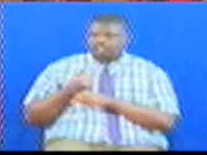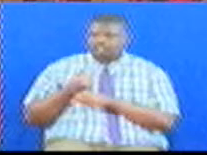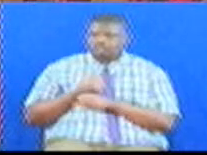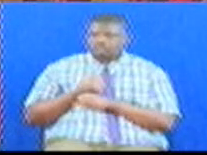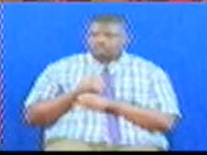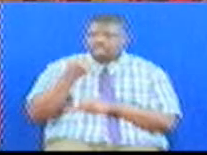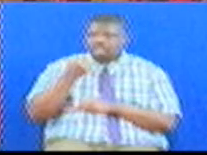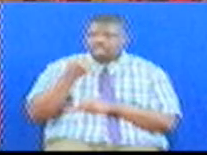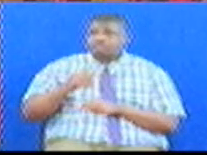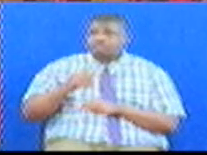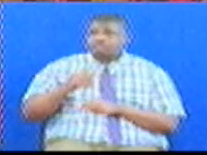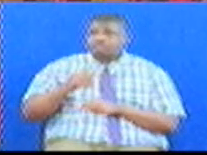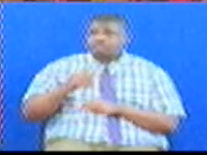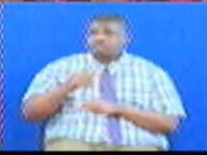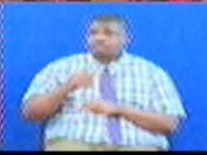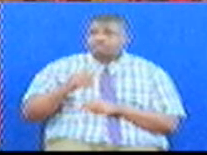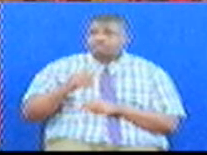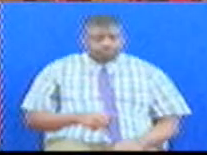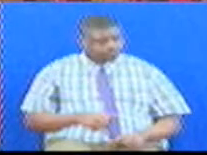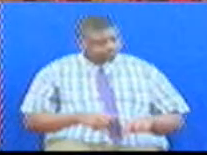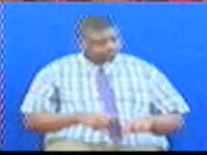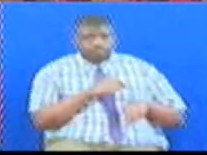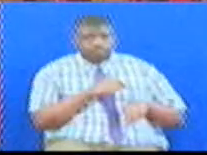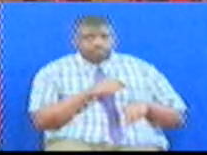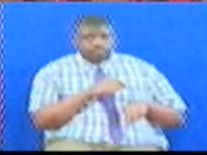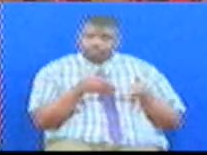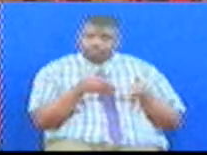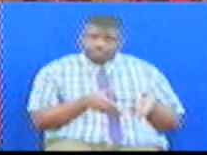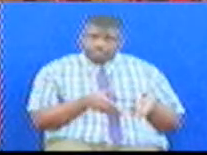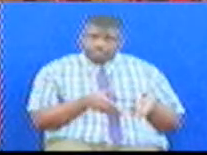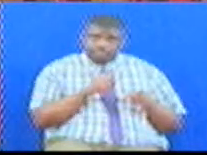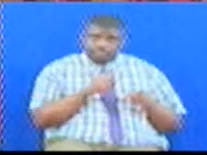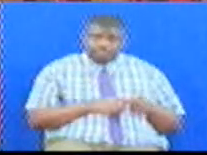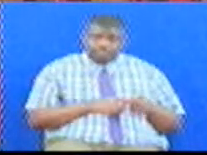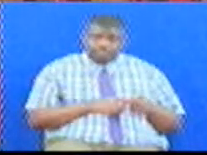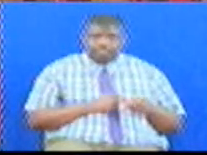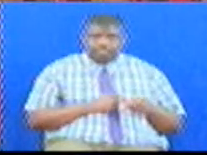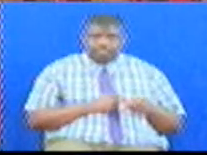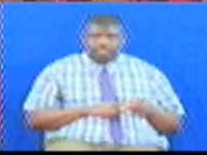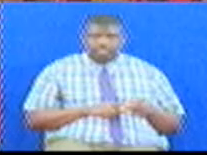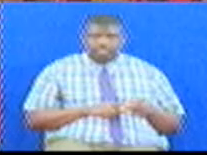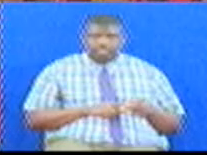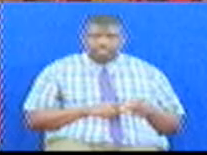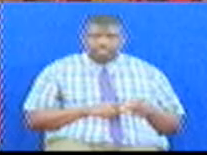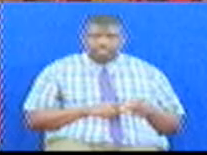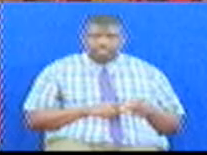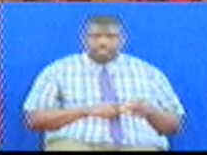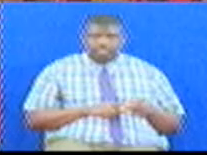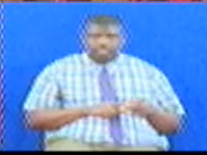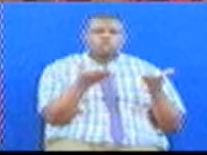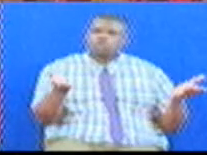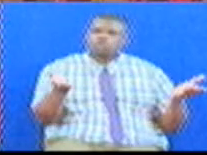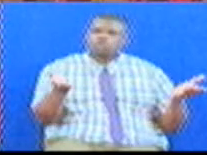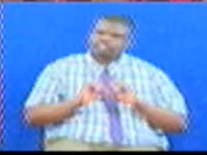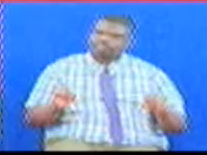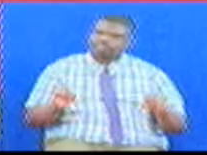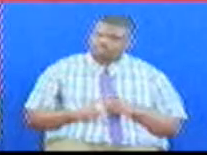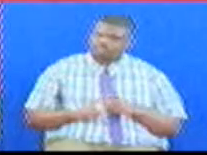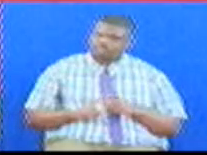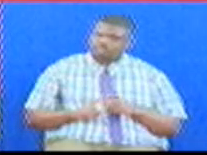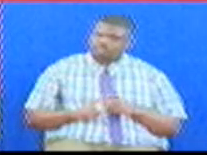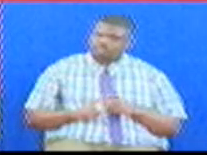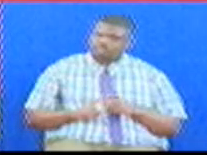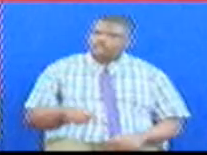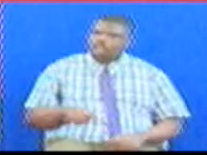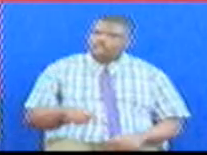ije ifanywe kazi huko mbele, lakini kwa kipindi hichi tena tuna hatujanufaika chochote. Itakuwa sawa, tumepiga